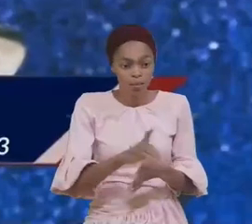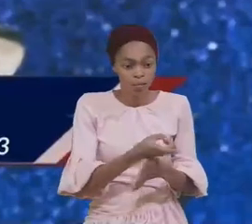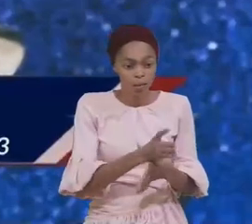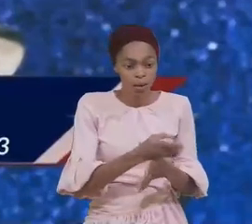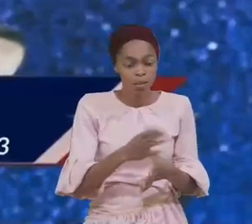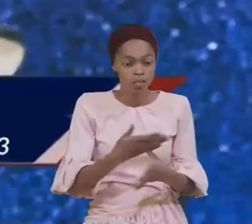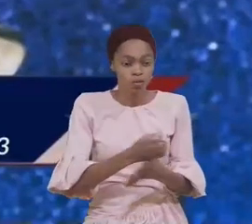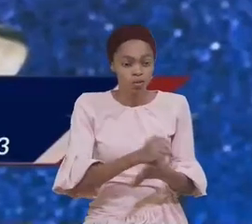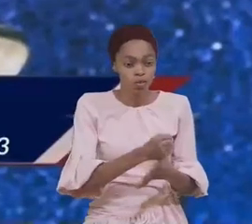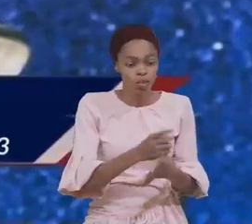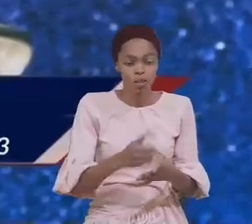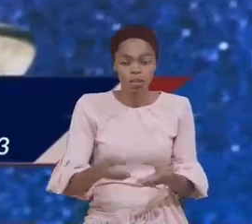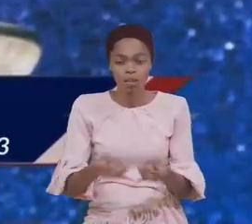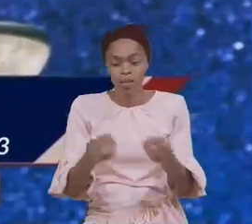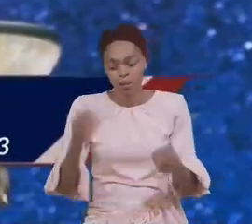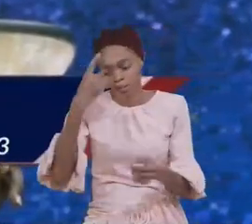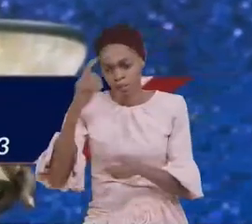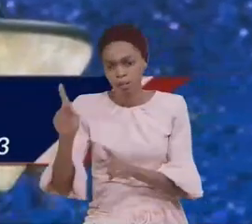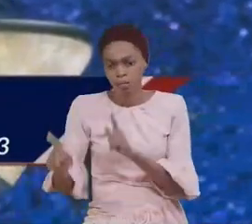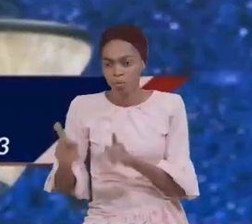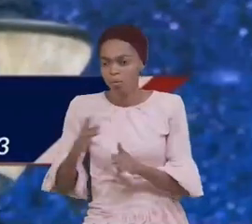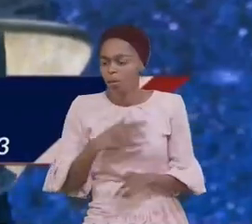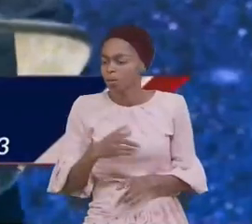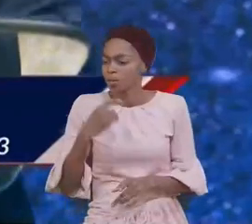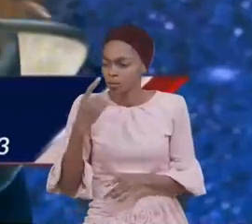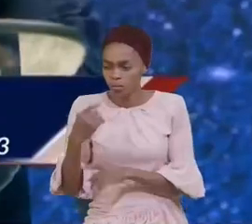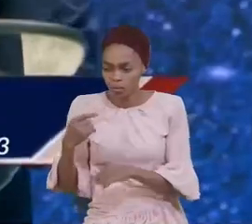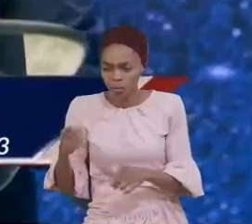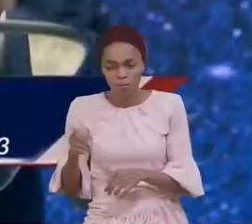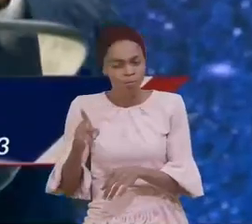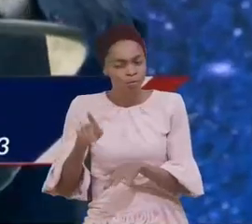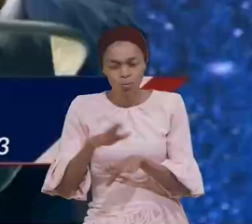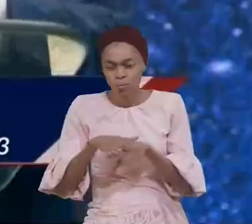diviser, partager le territoire. Fortifiez-vous et ayez du courage.